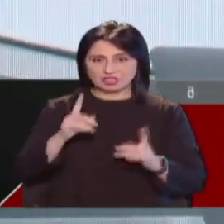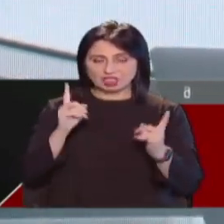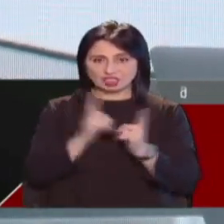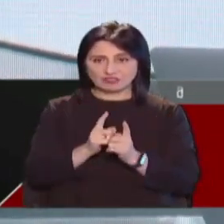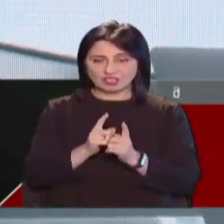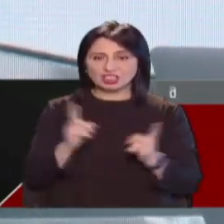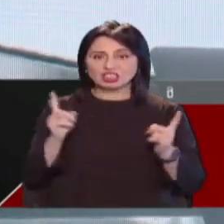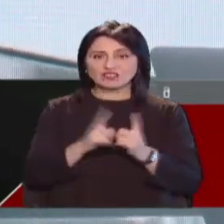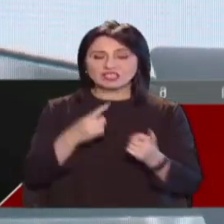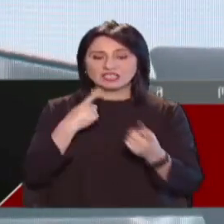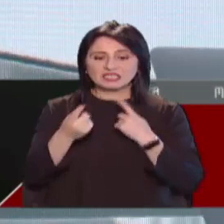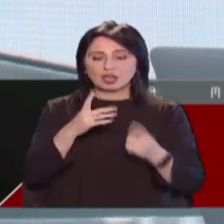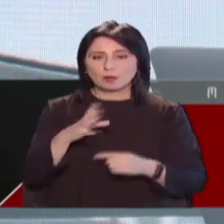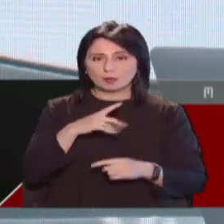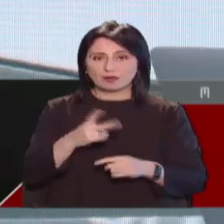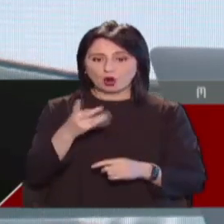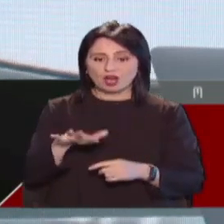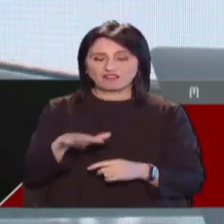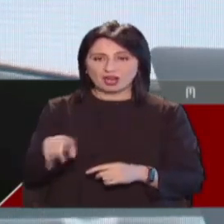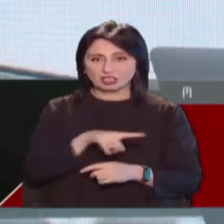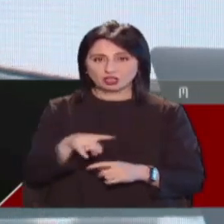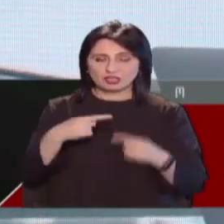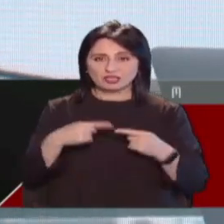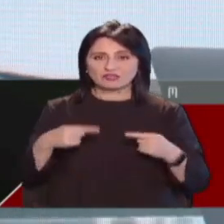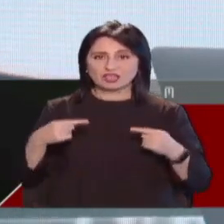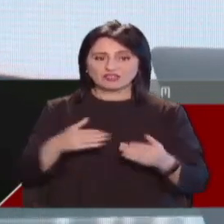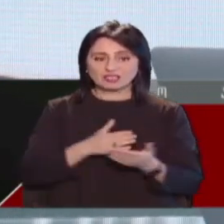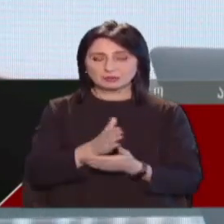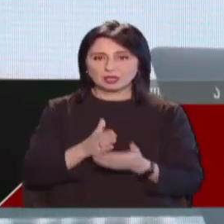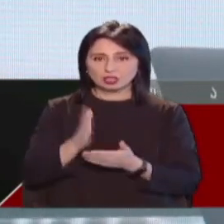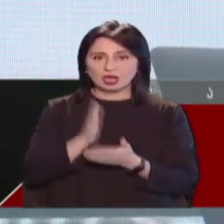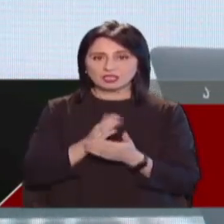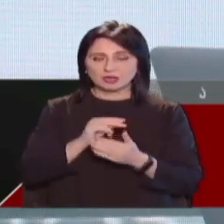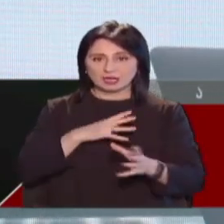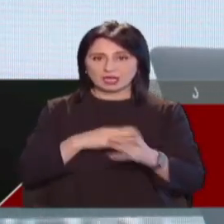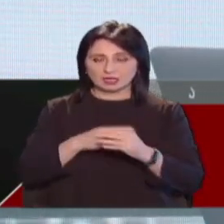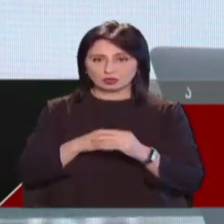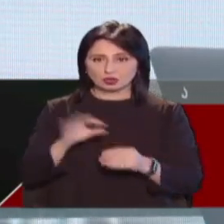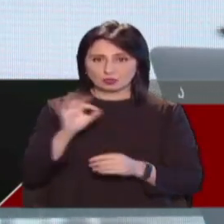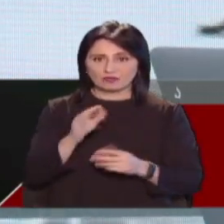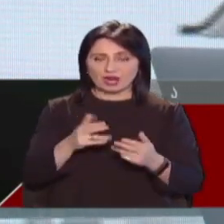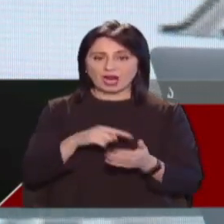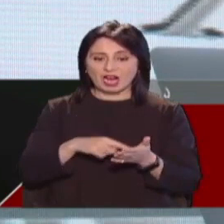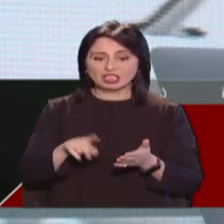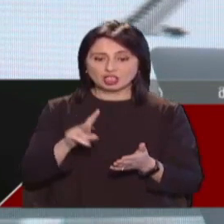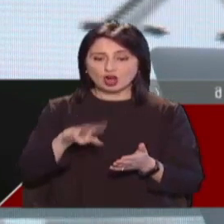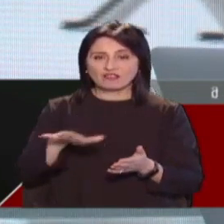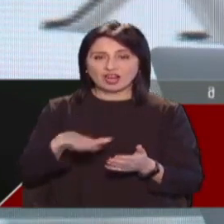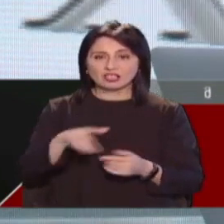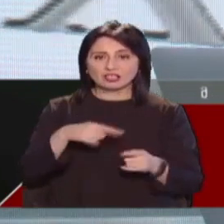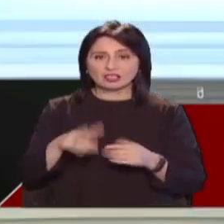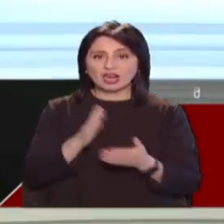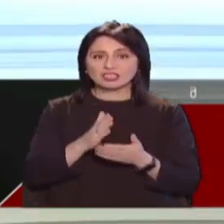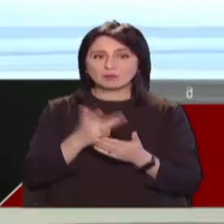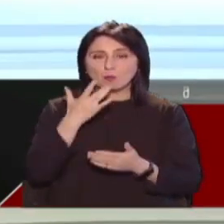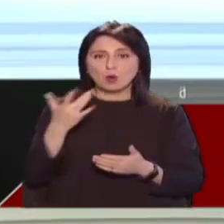შეხვდა. შეხვედრაზე საუბარი შეეხო ორ ქვეყანას შორის სხვადასხვა სფეროში არსებულ თანამშრომლობას. Აღინიშნა, რომ ორ ქვეყანას შორის